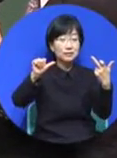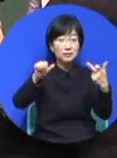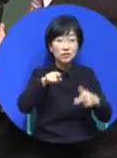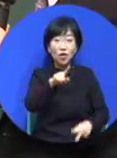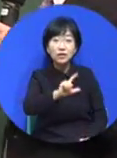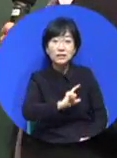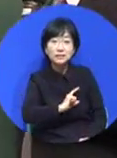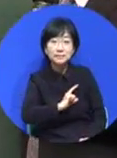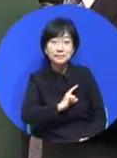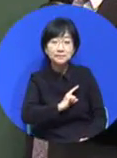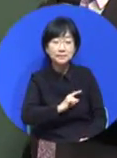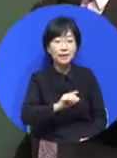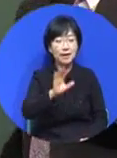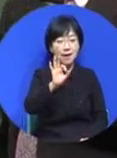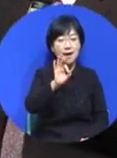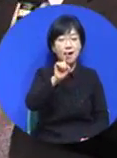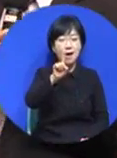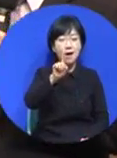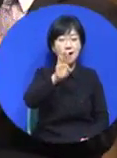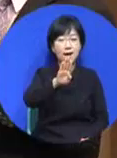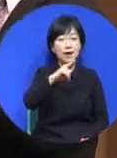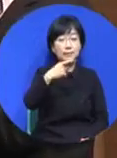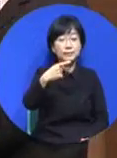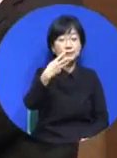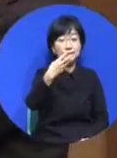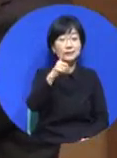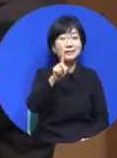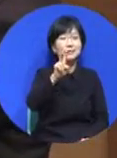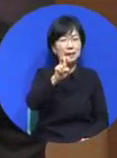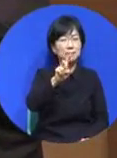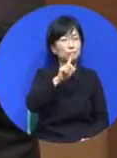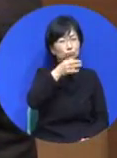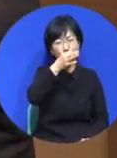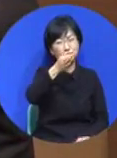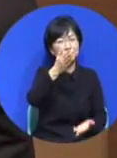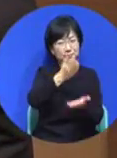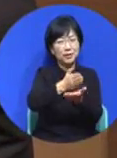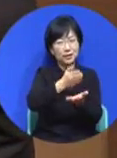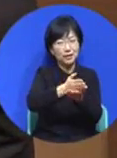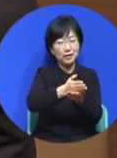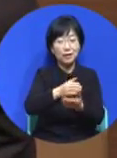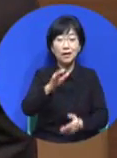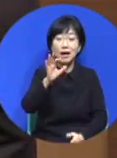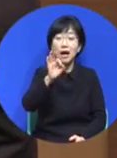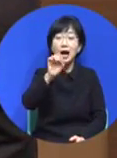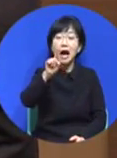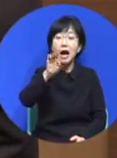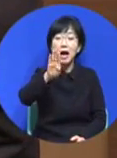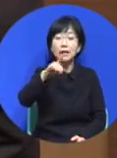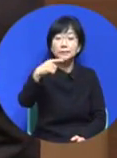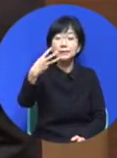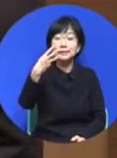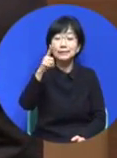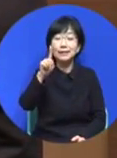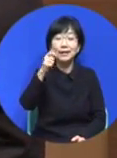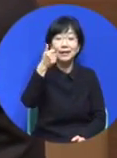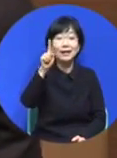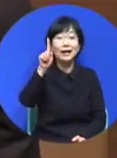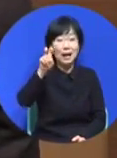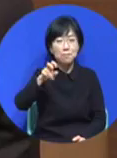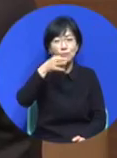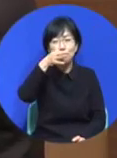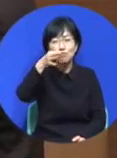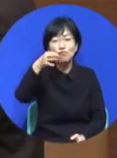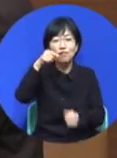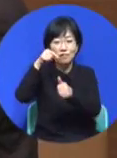이름을 아브라함이라 하지 말고 아브라함이라고 해라. No longer will you be called Abraham in verse 5. Your name